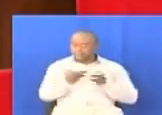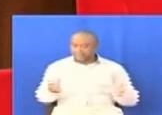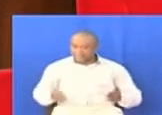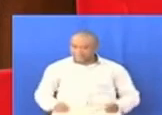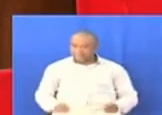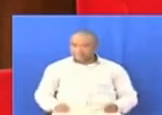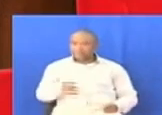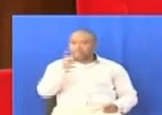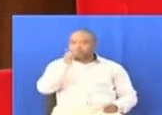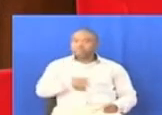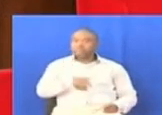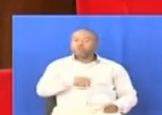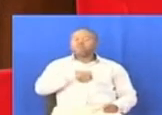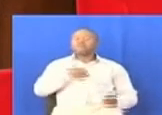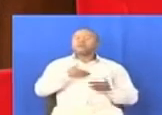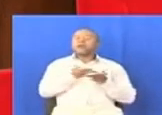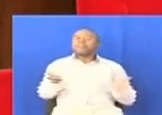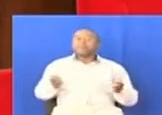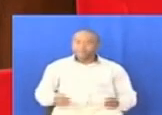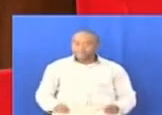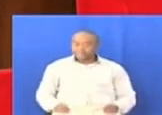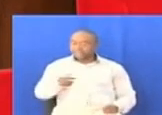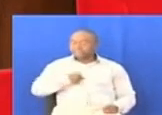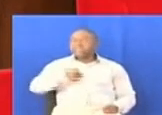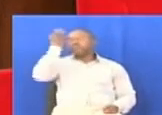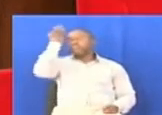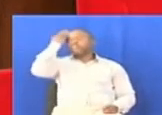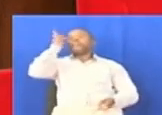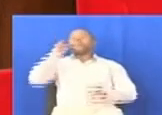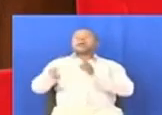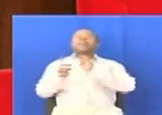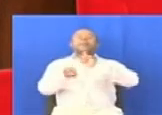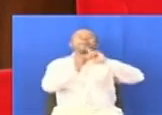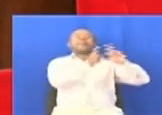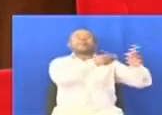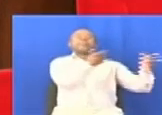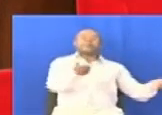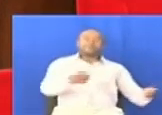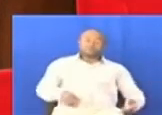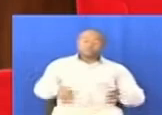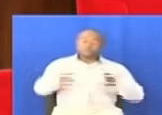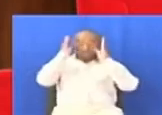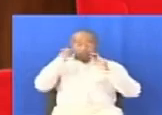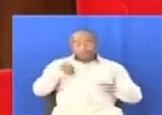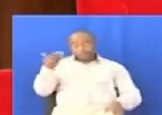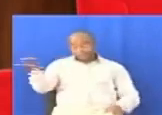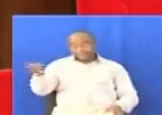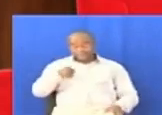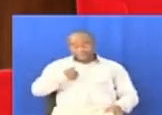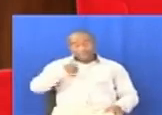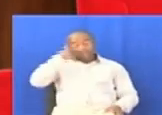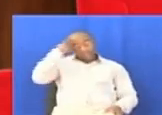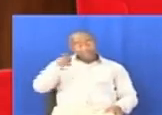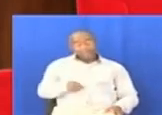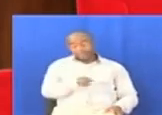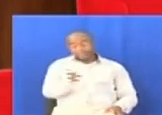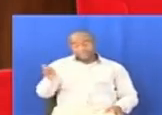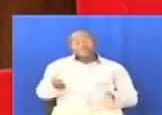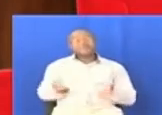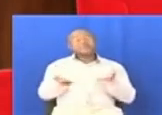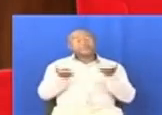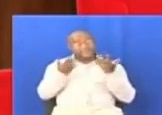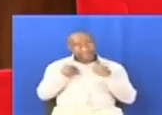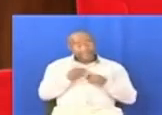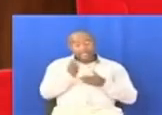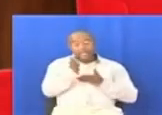hakuna mtu nini, tunakwenda. Kwa Mheshimiwa Rais, Mheshimiwa Speaker, ninaamini kwamba inawezekana kuna wapendwa